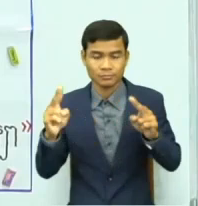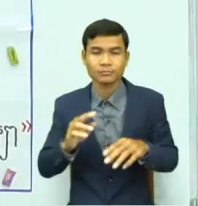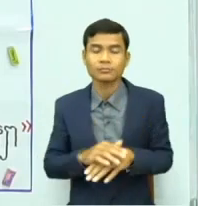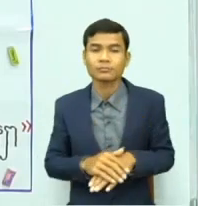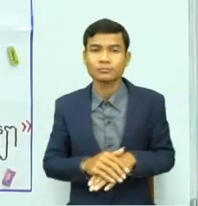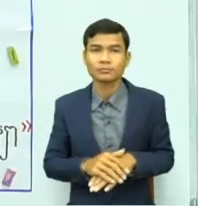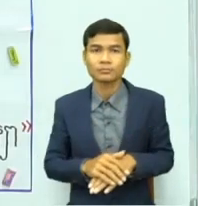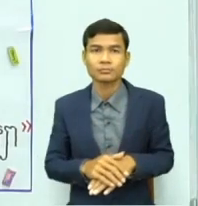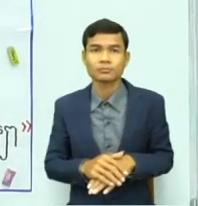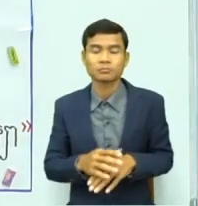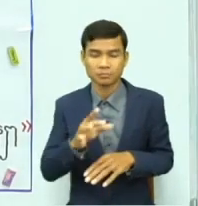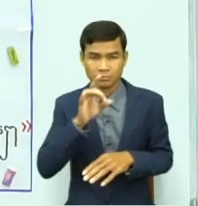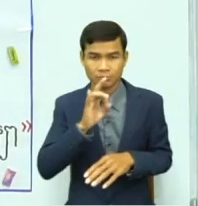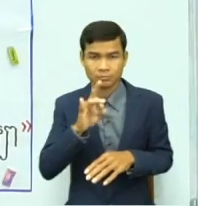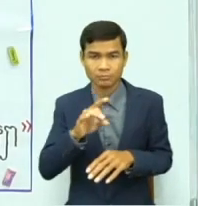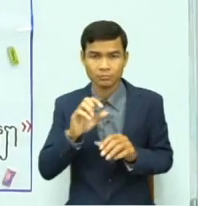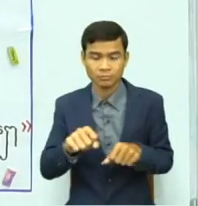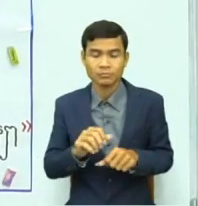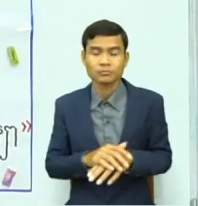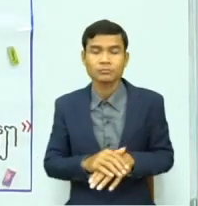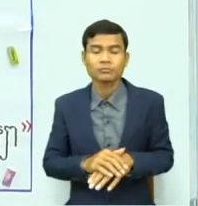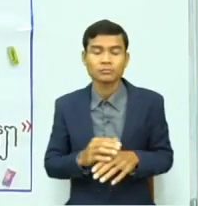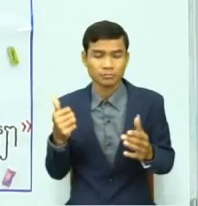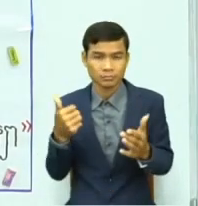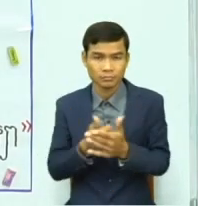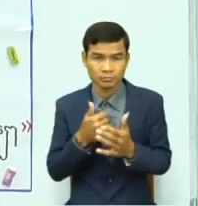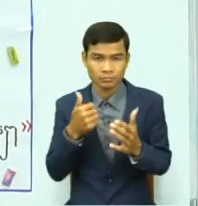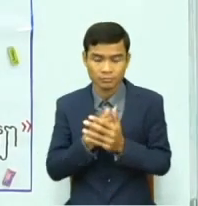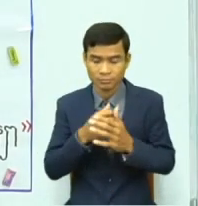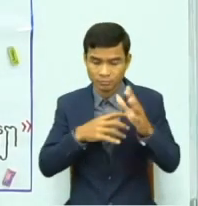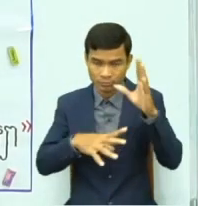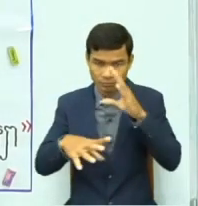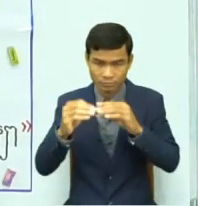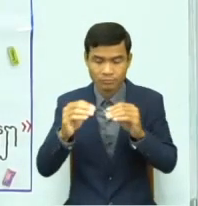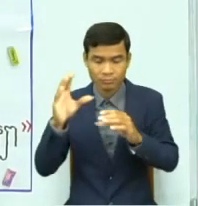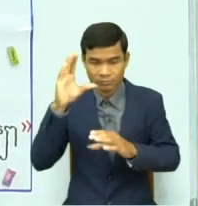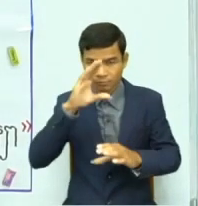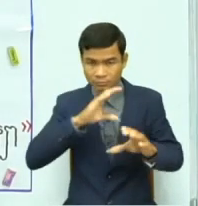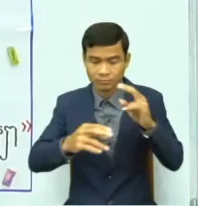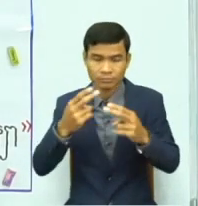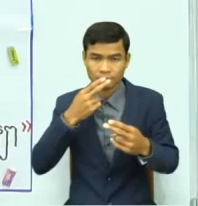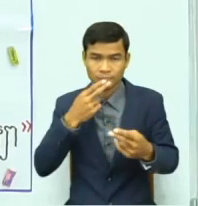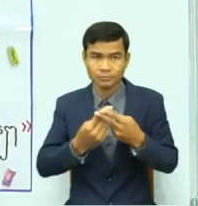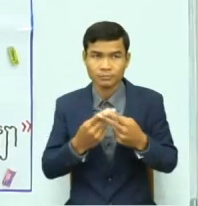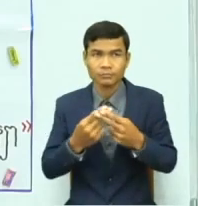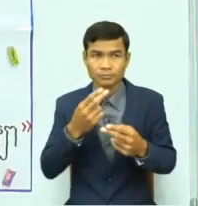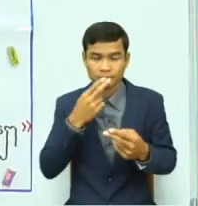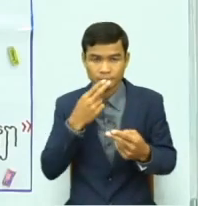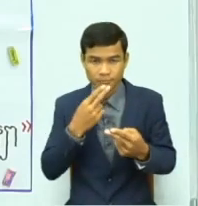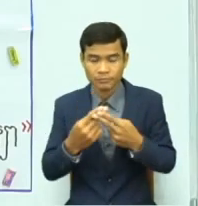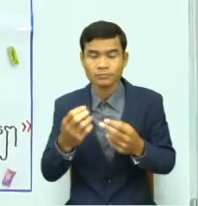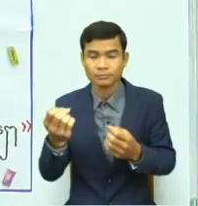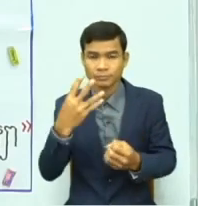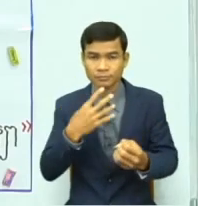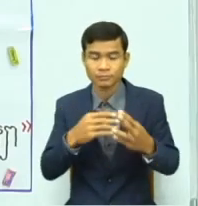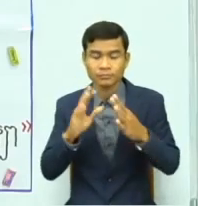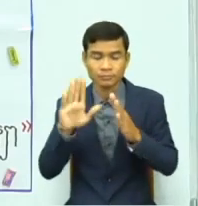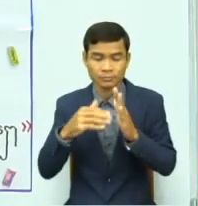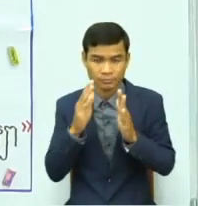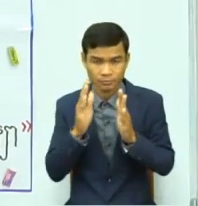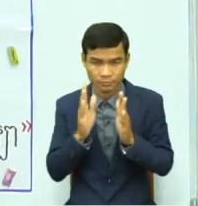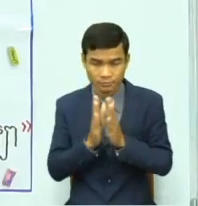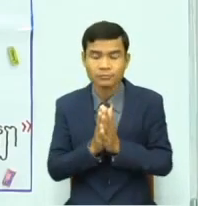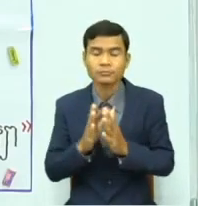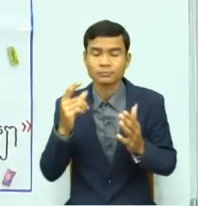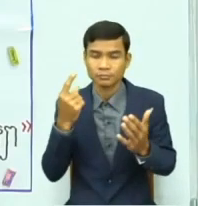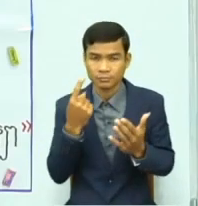cha con bật chưa chạm khát con prang prang cha đi rồi chấm lại đâm bay lại gặp nè kêu cha ô con từng ác nghĩa để